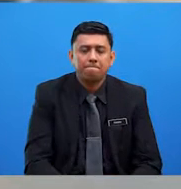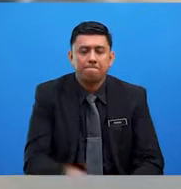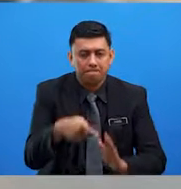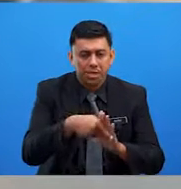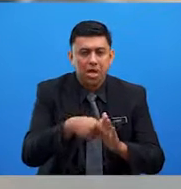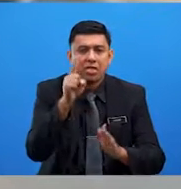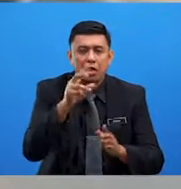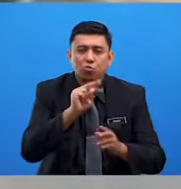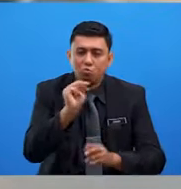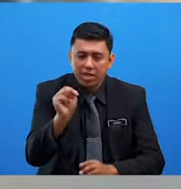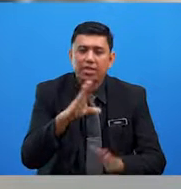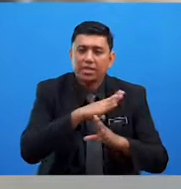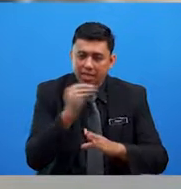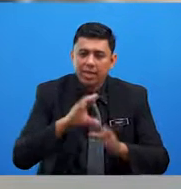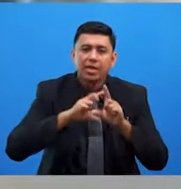dan kelab.